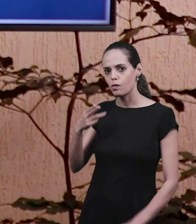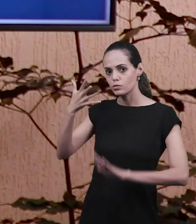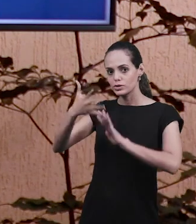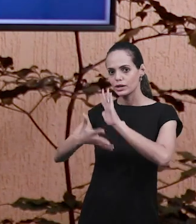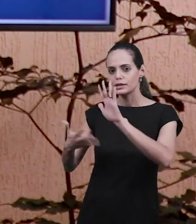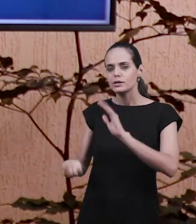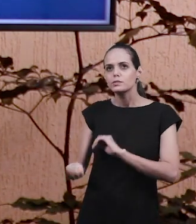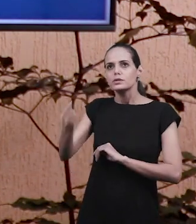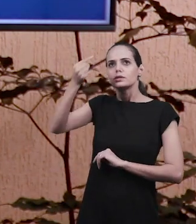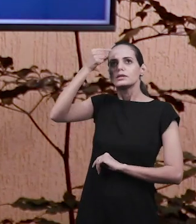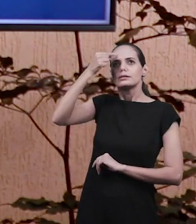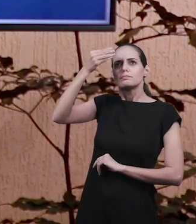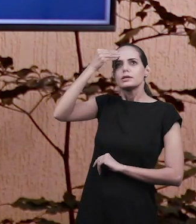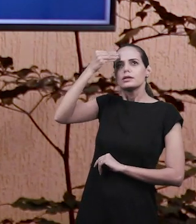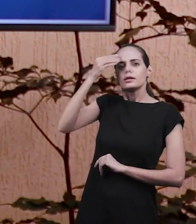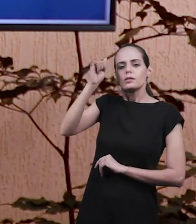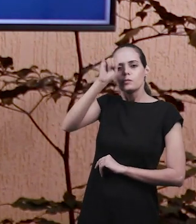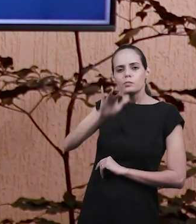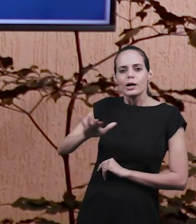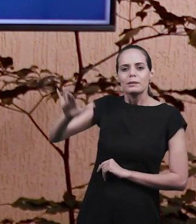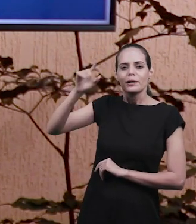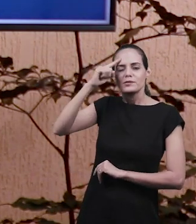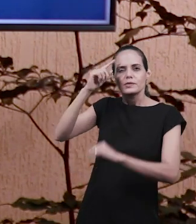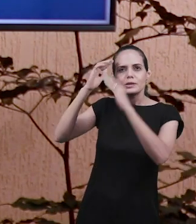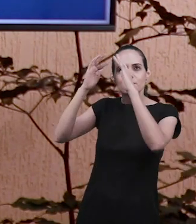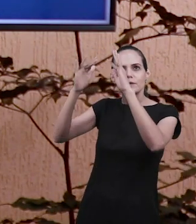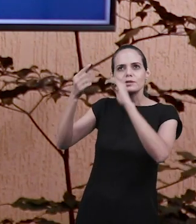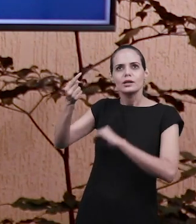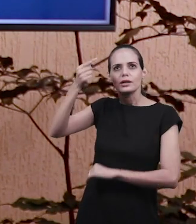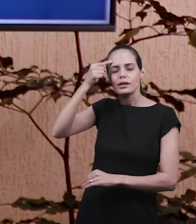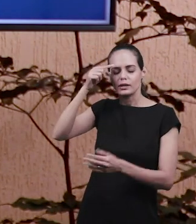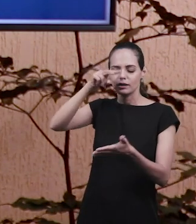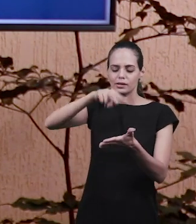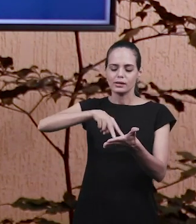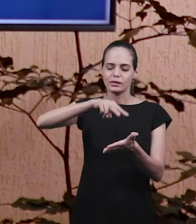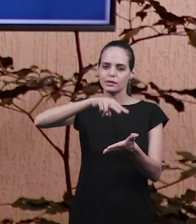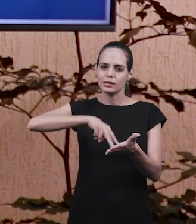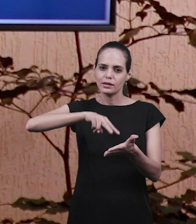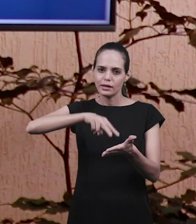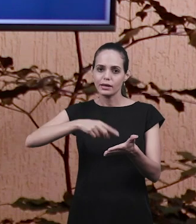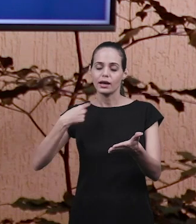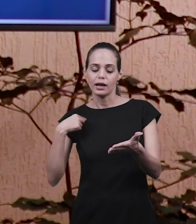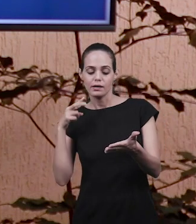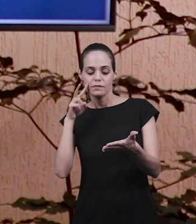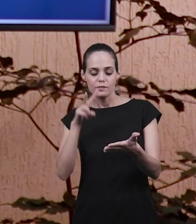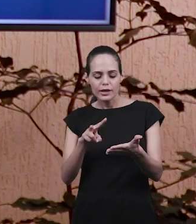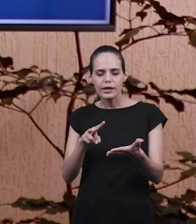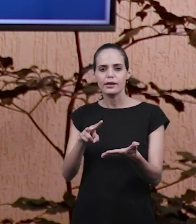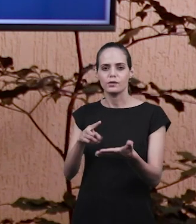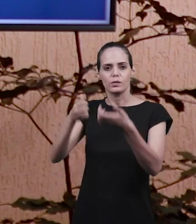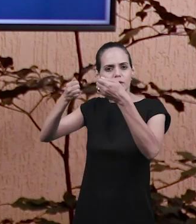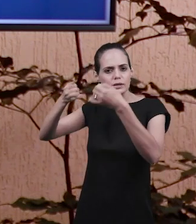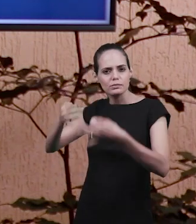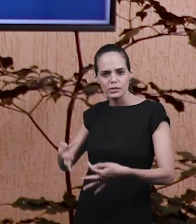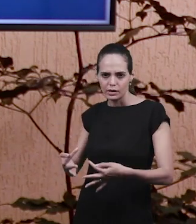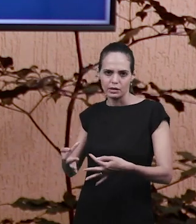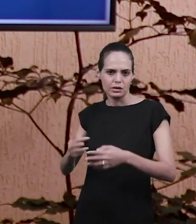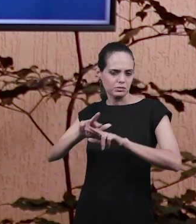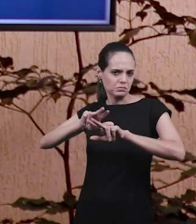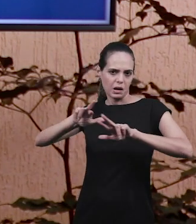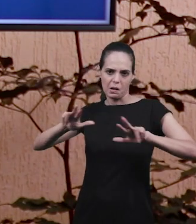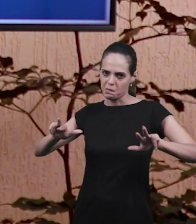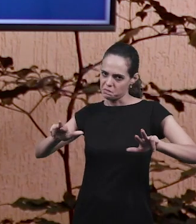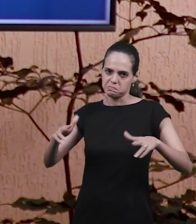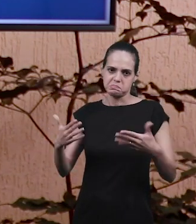mentale qui reste quand je lis, quand quelqu'un lit pour moi, quand quelqu'un raconte un cas,